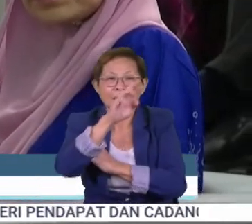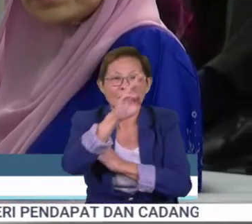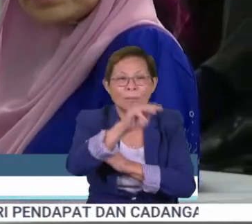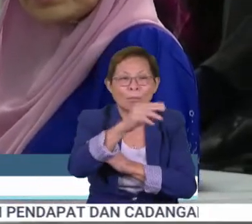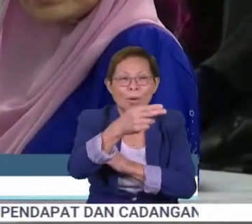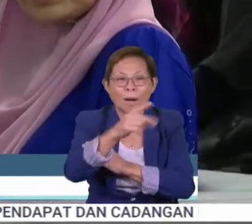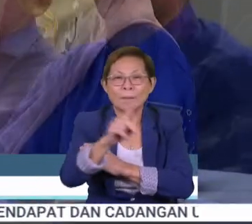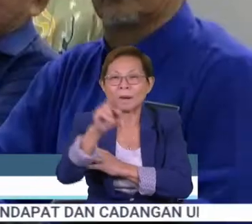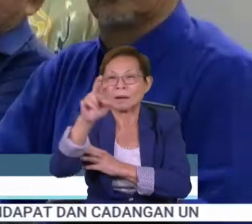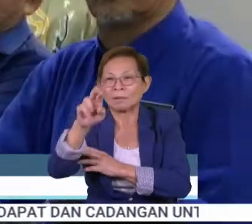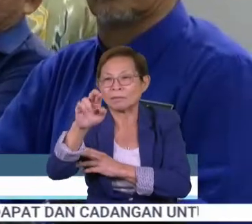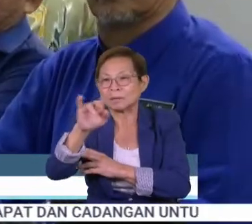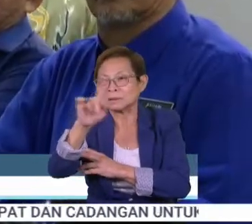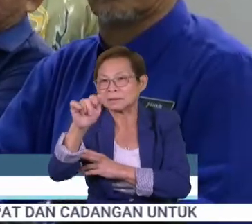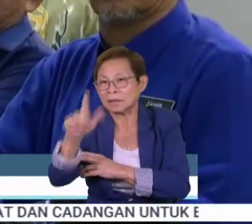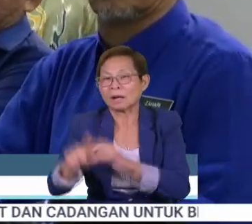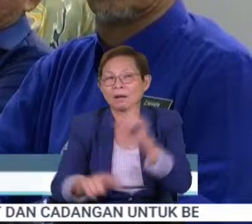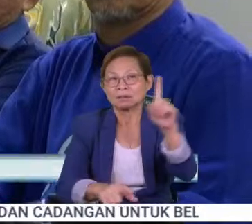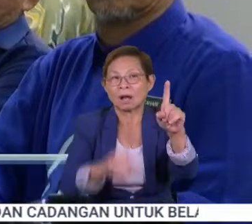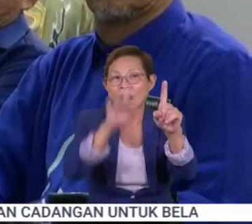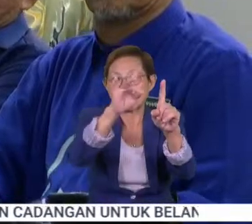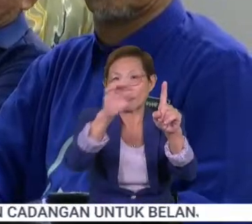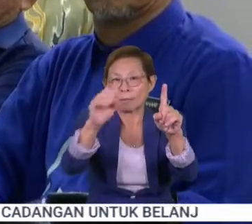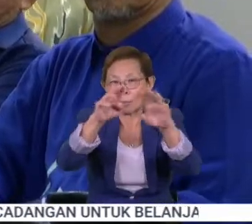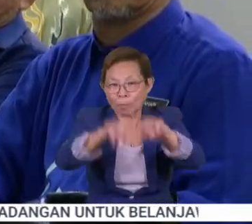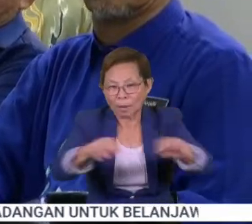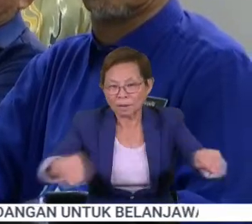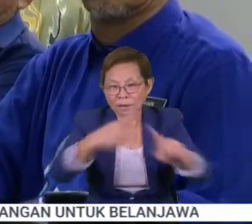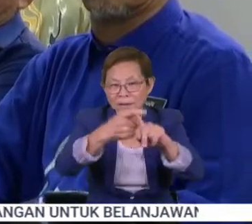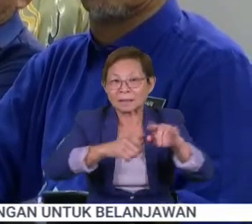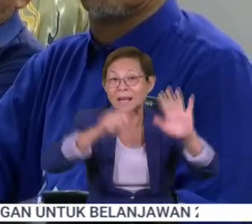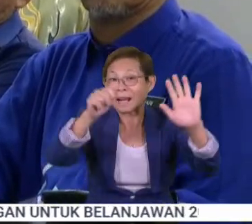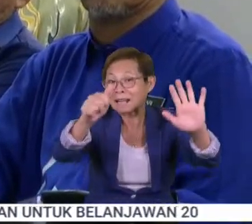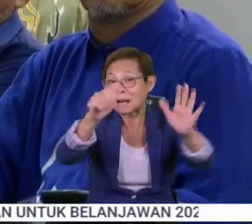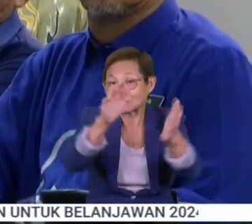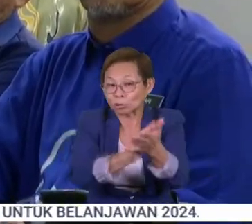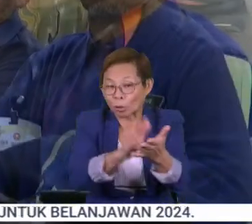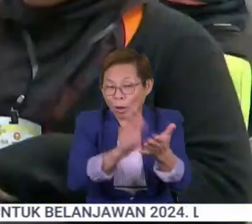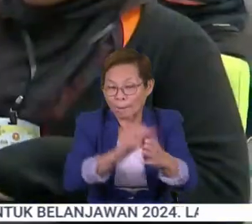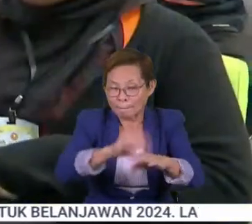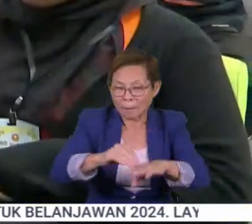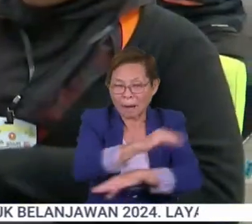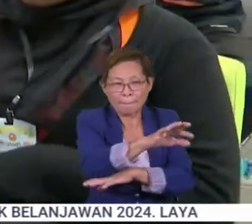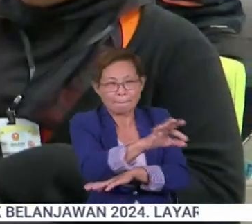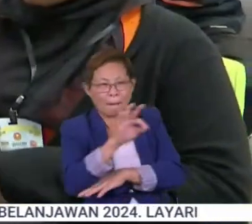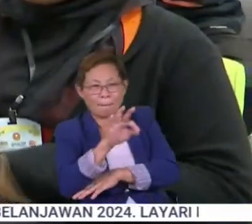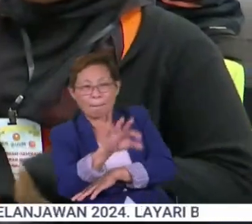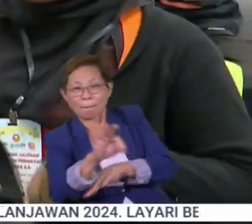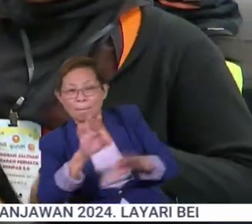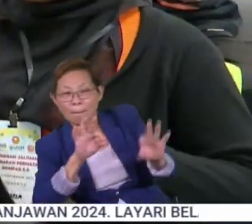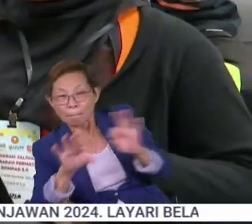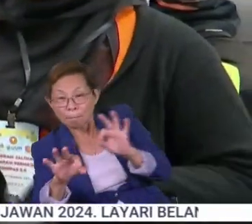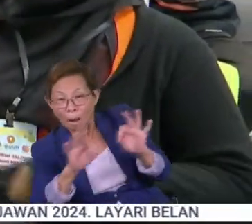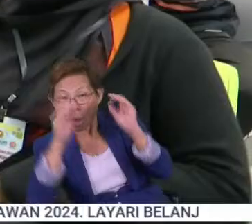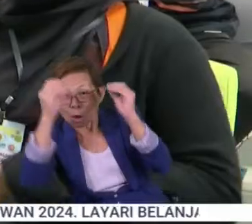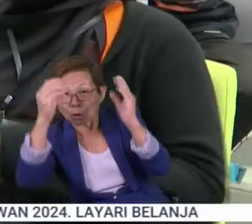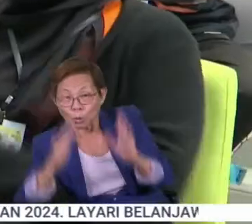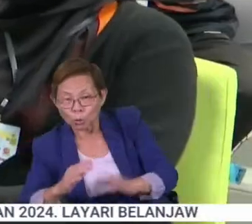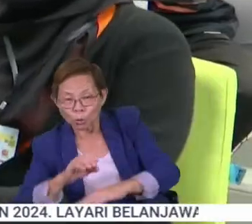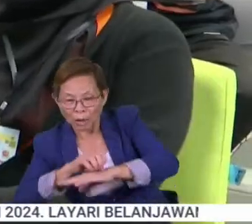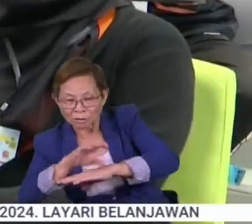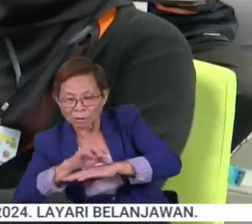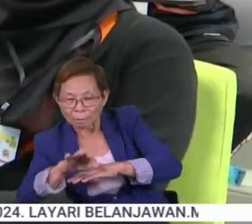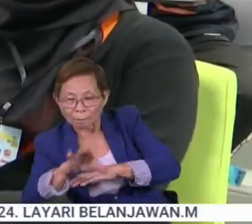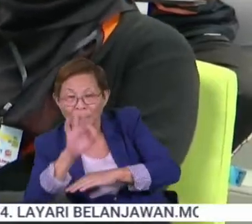Rizal Rasli. Seramai 180 orang pelajar dari 6 buah sekolah menengah dipilih melalui pemilihan guru